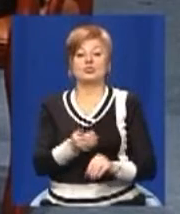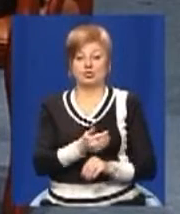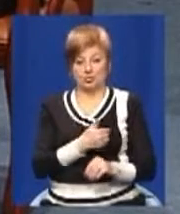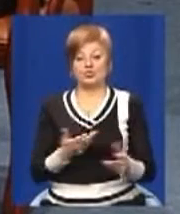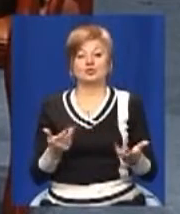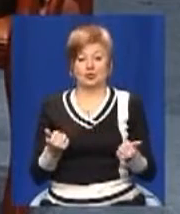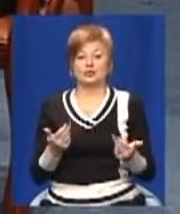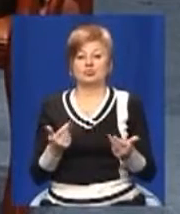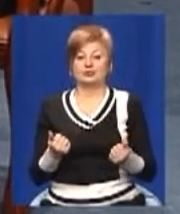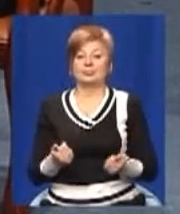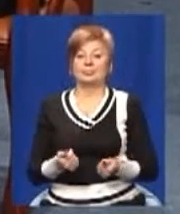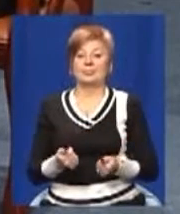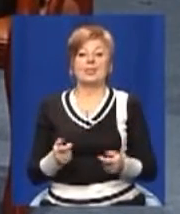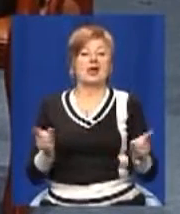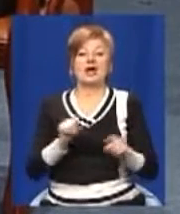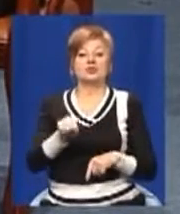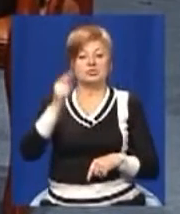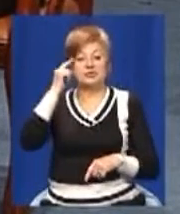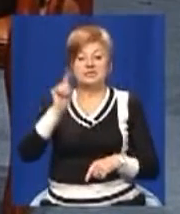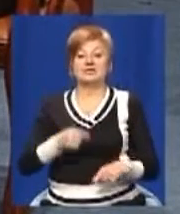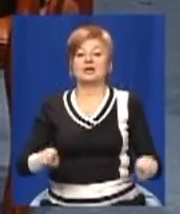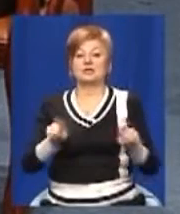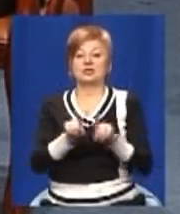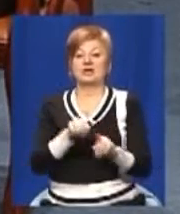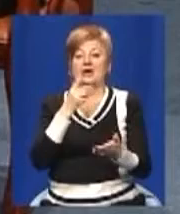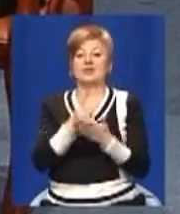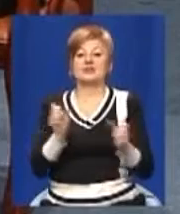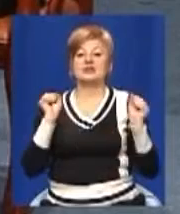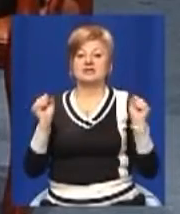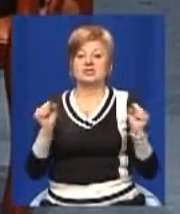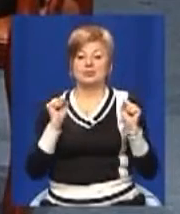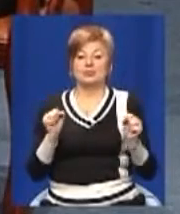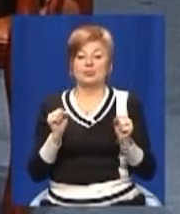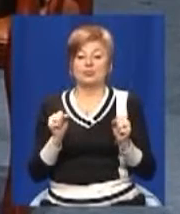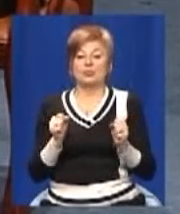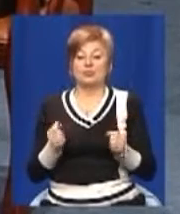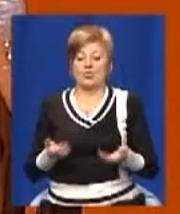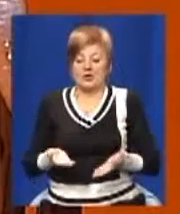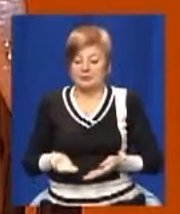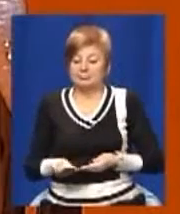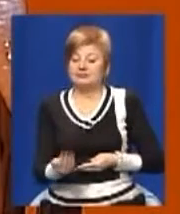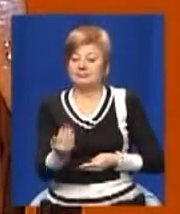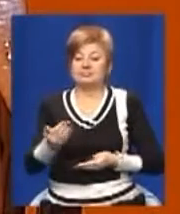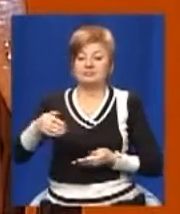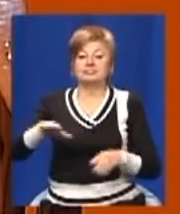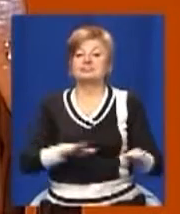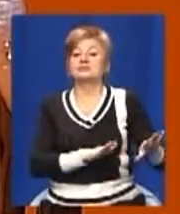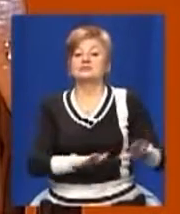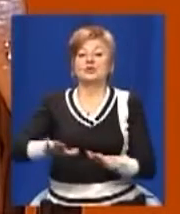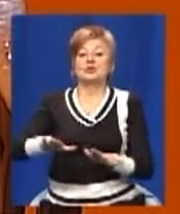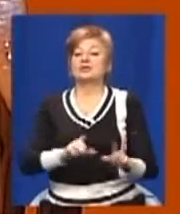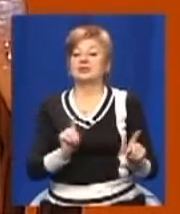навчитися? Хочу. А що ти знаєш про такий вид спорту, як скейти, скейтбординг? І що це таке в